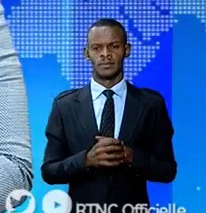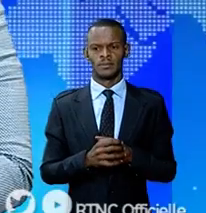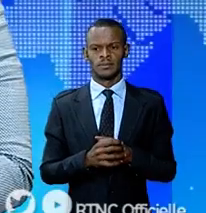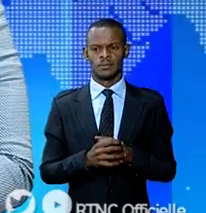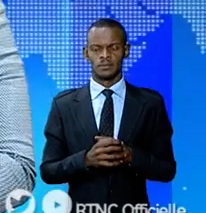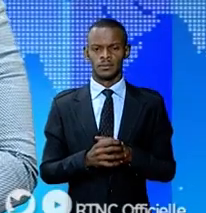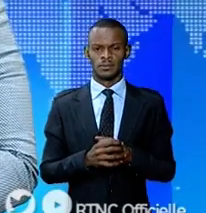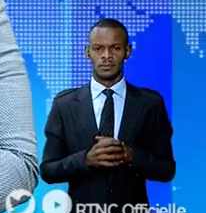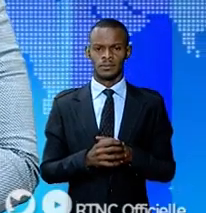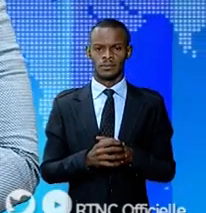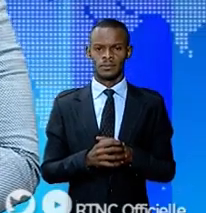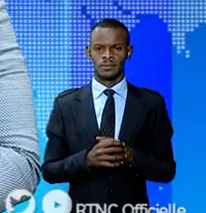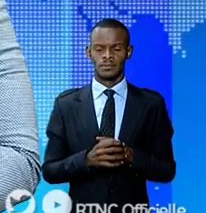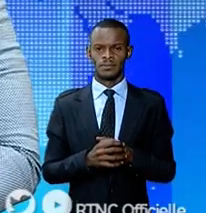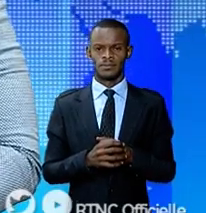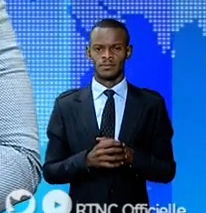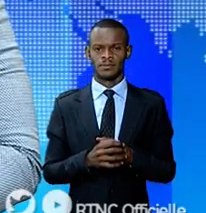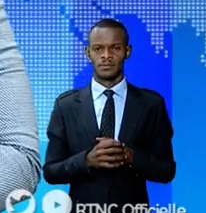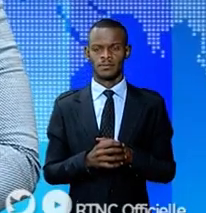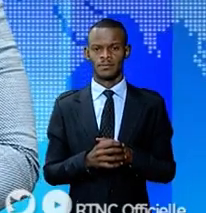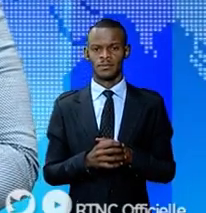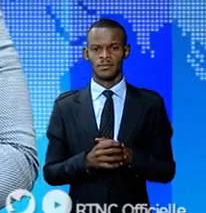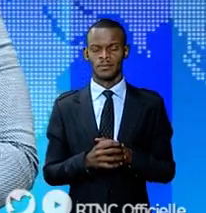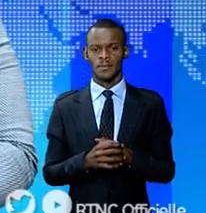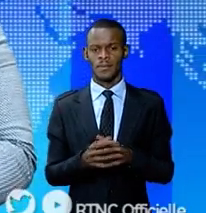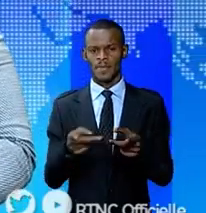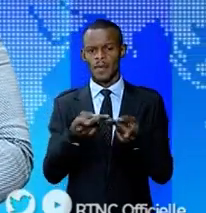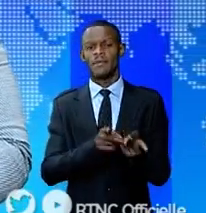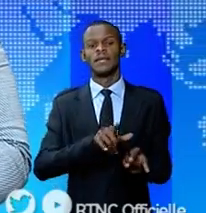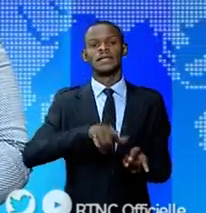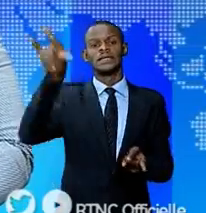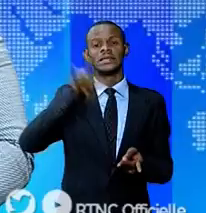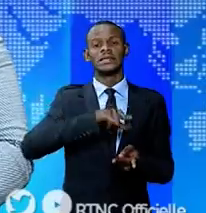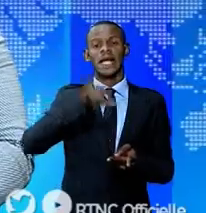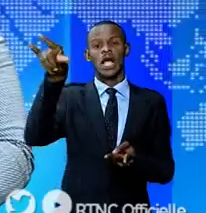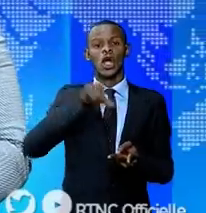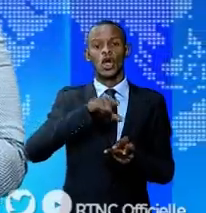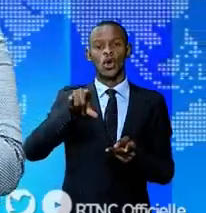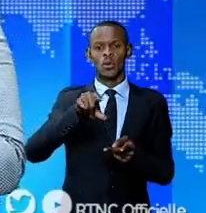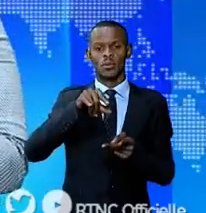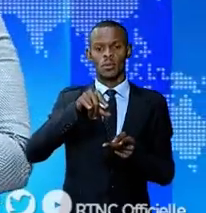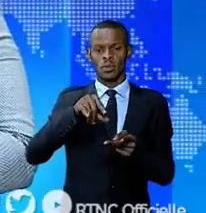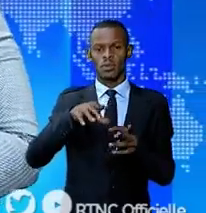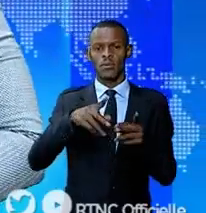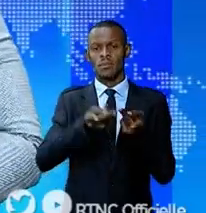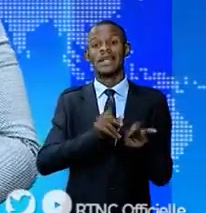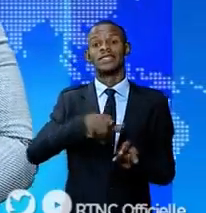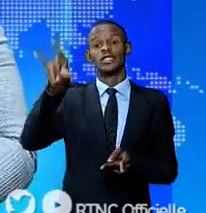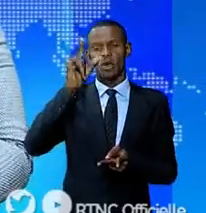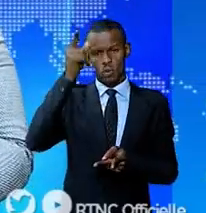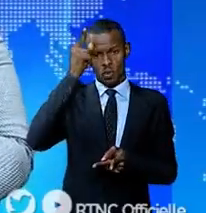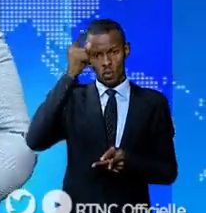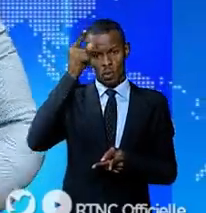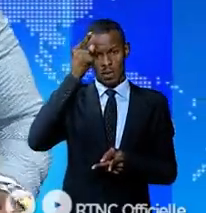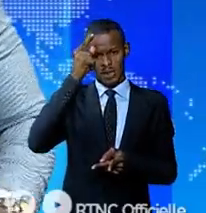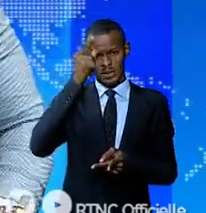international. Le respect des normes dans le site aéroportuaire de la Luano, nous sommes là à Lubumbashi, dans la province du Haut-Katanga. La